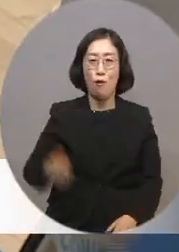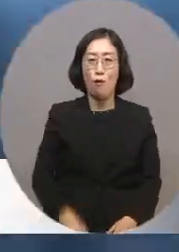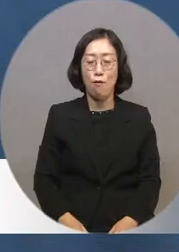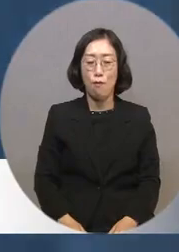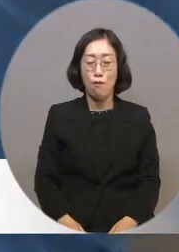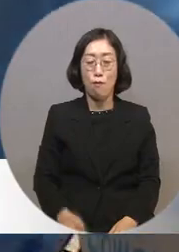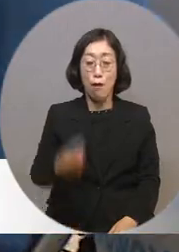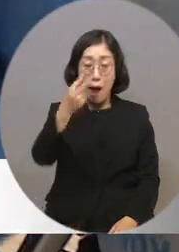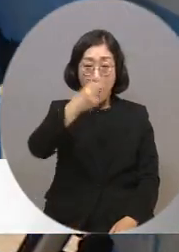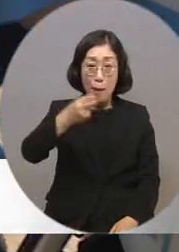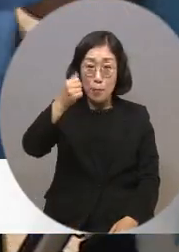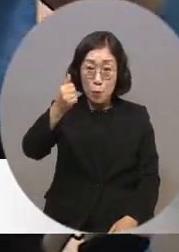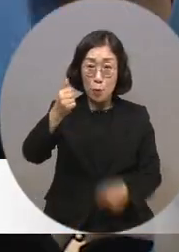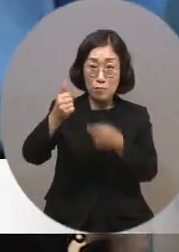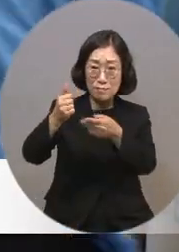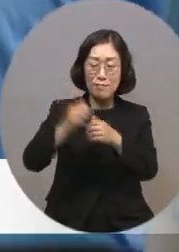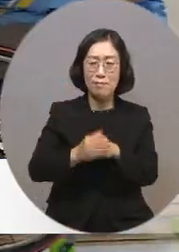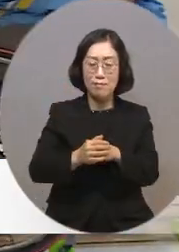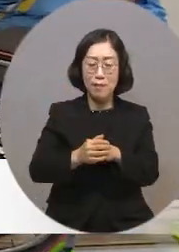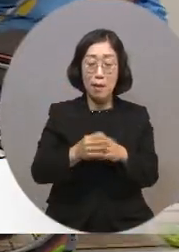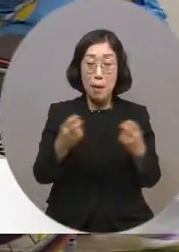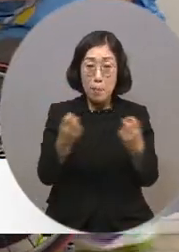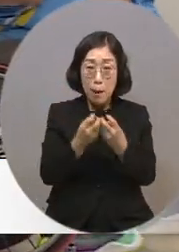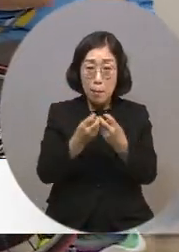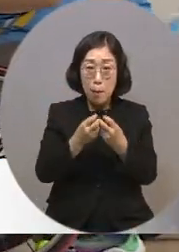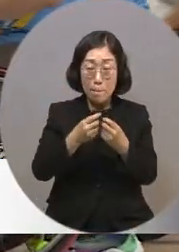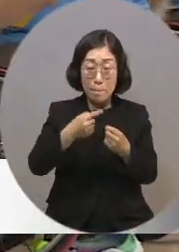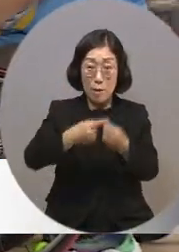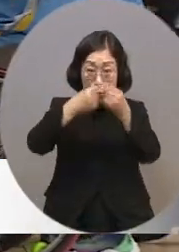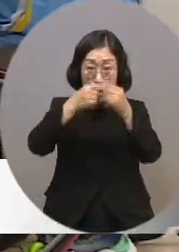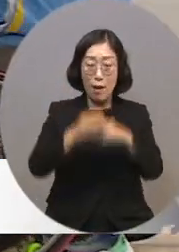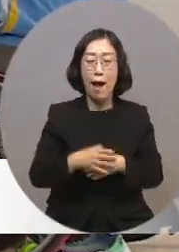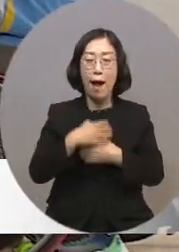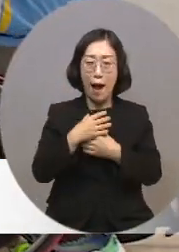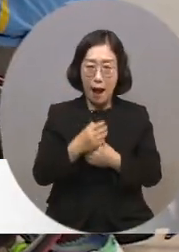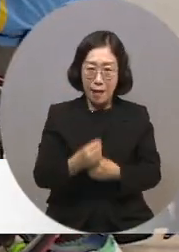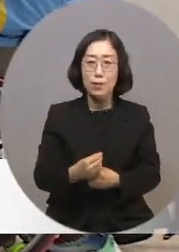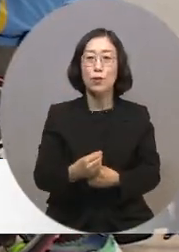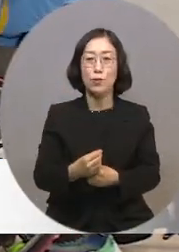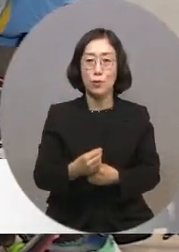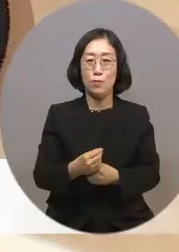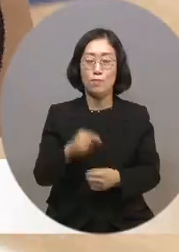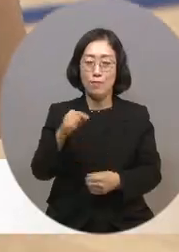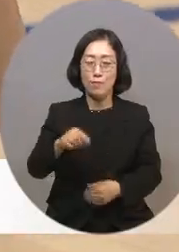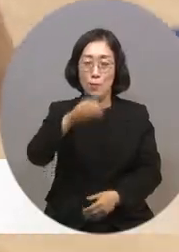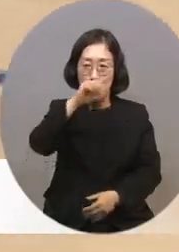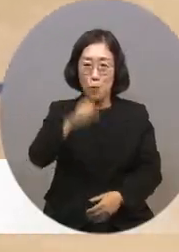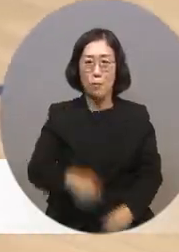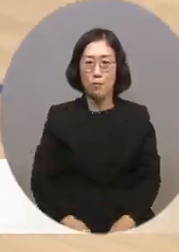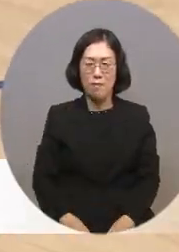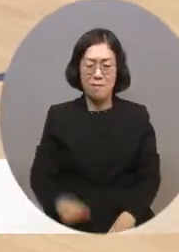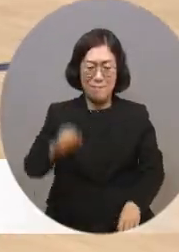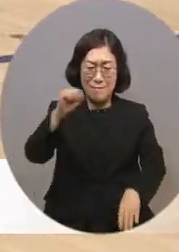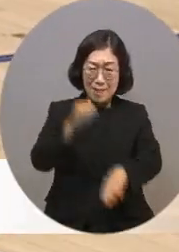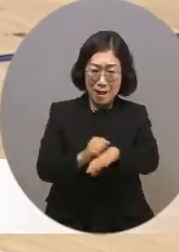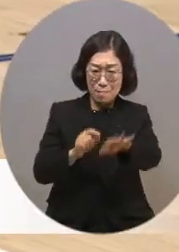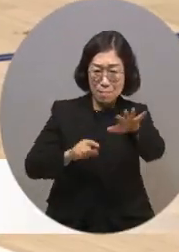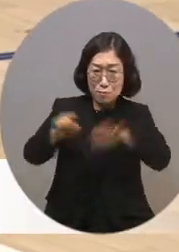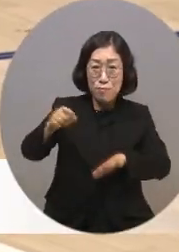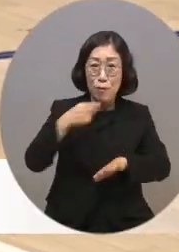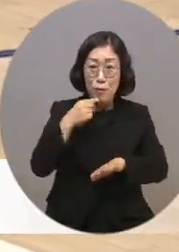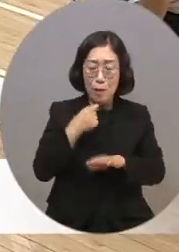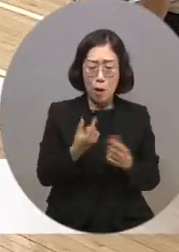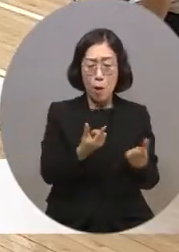이끈 김영무 감독은 우승의 비결로 안정적인 전력을 꼽았습니다. 스타 플레이어는 없지만 주전부터